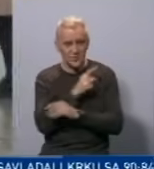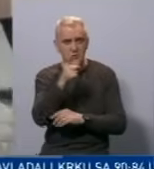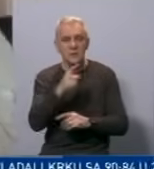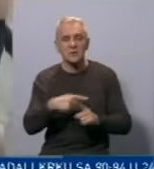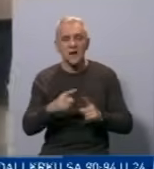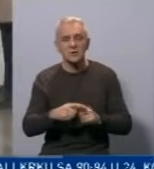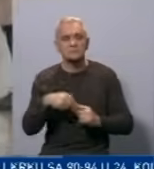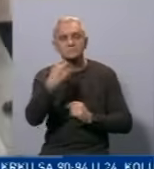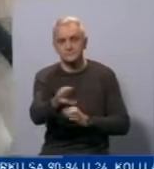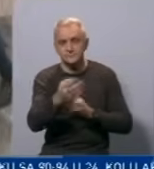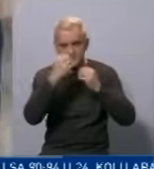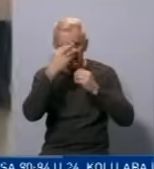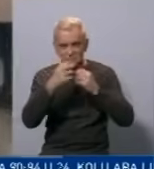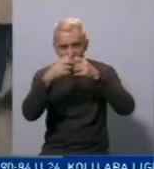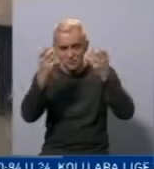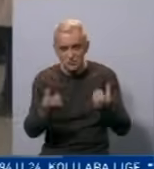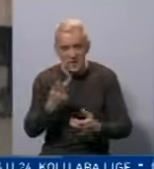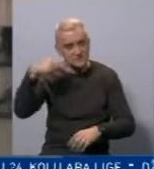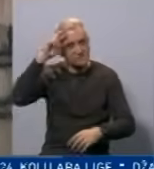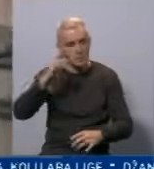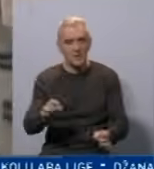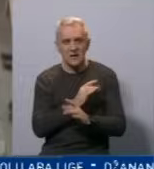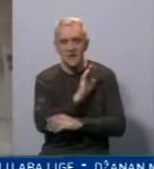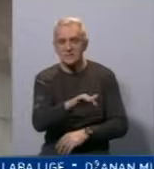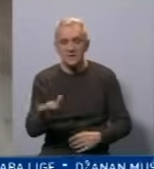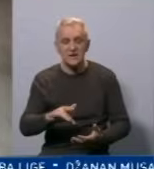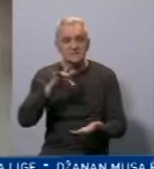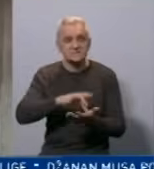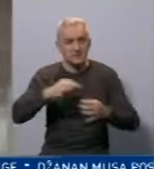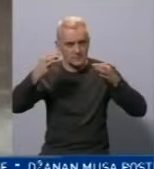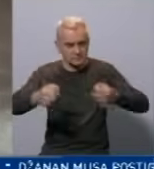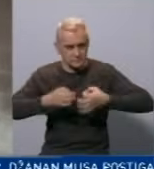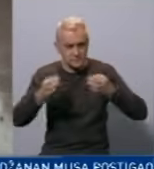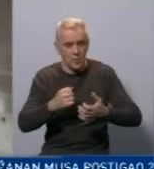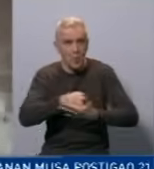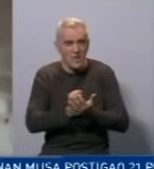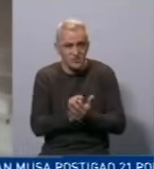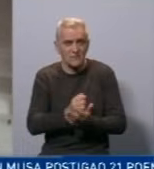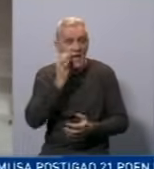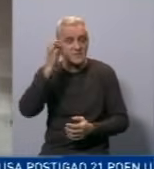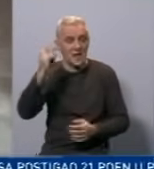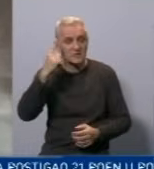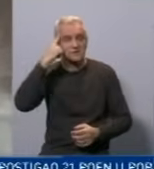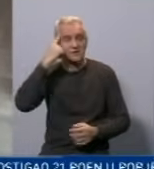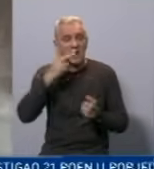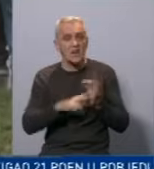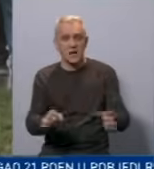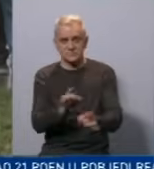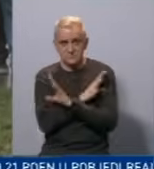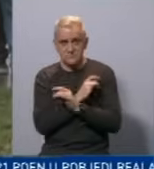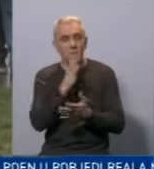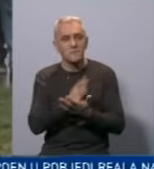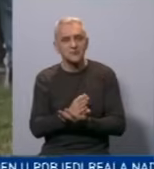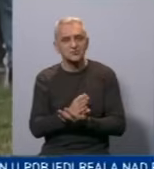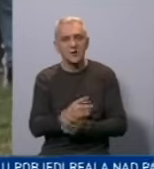tim povodom položeno cvijeće na spomenik stradaloj djeci. Centralna manifestacija obilježavanja Dana sjećanja na stradale bit